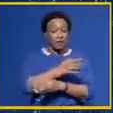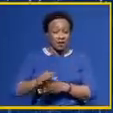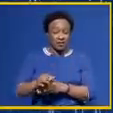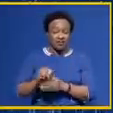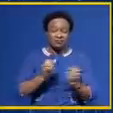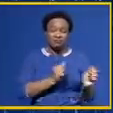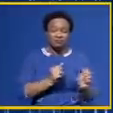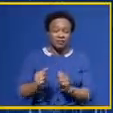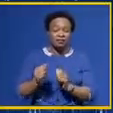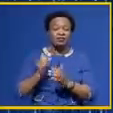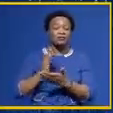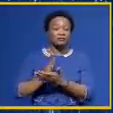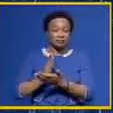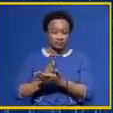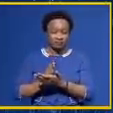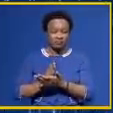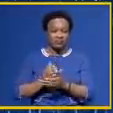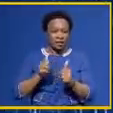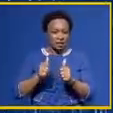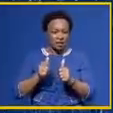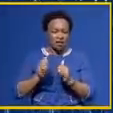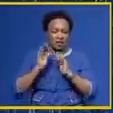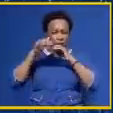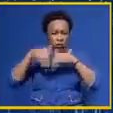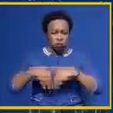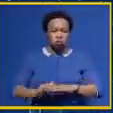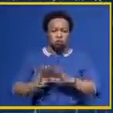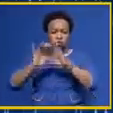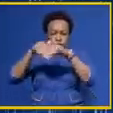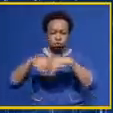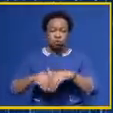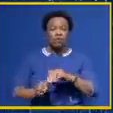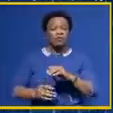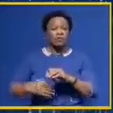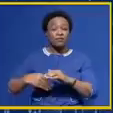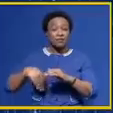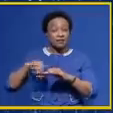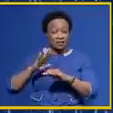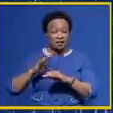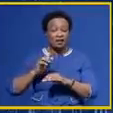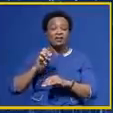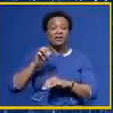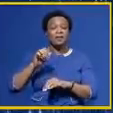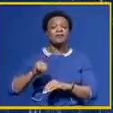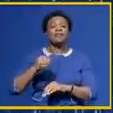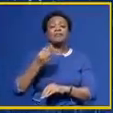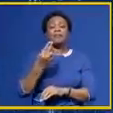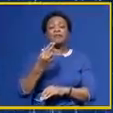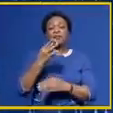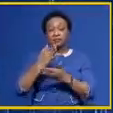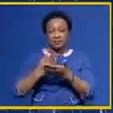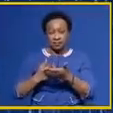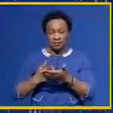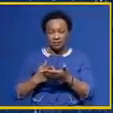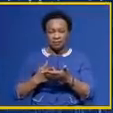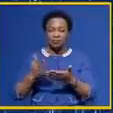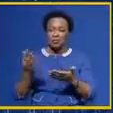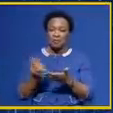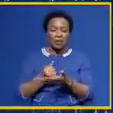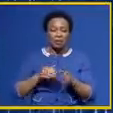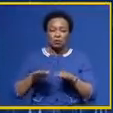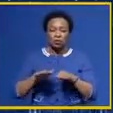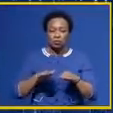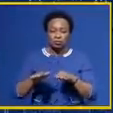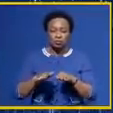hatua stahiki kutokana na kutarajiwa kwa mawimbi ambayo yanazidi mita 2 hivi na nusu. Hivyo wanaweza wakapata bugdha fulani